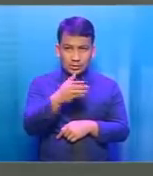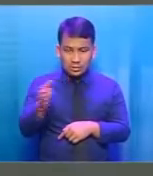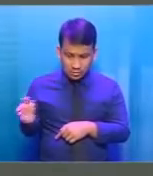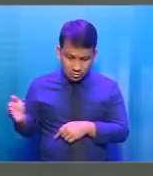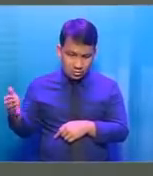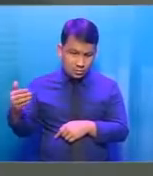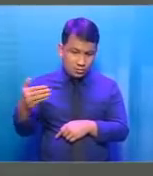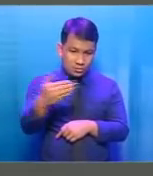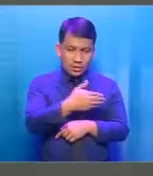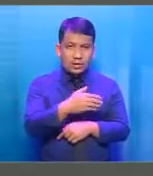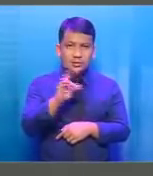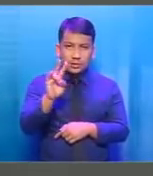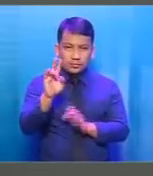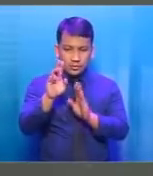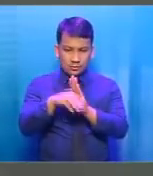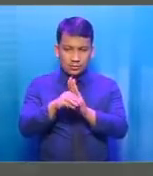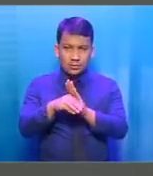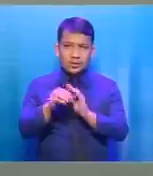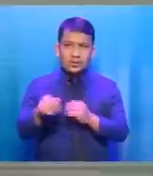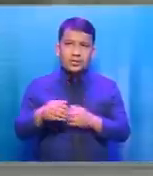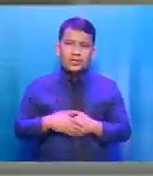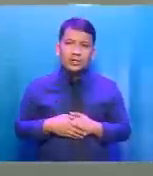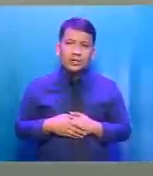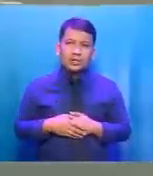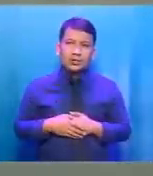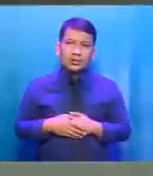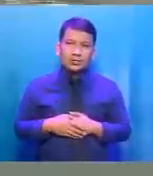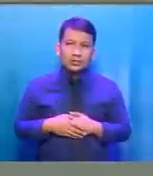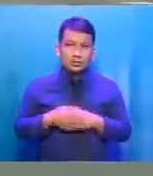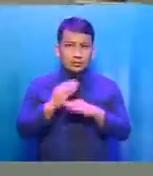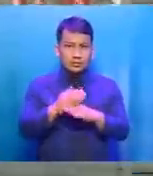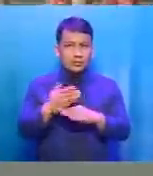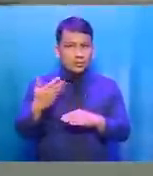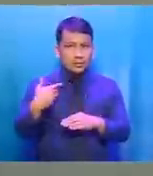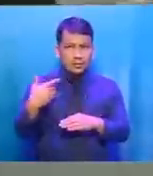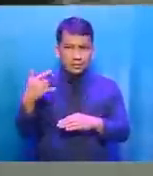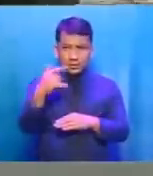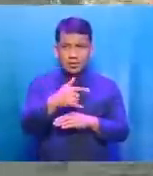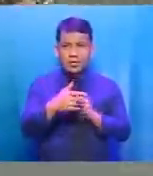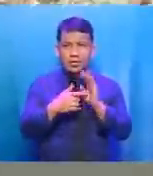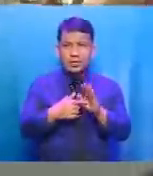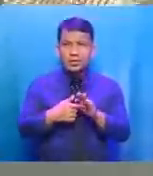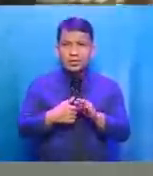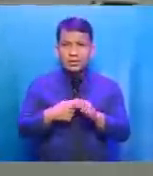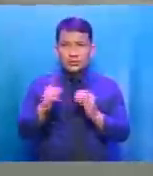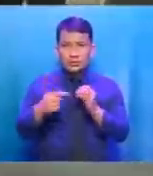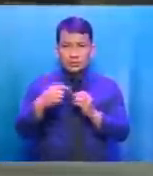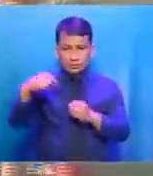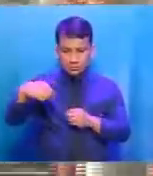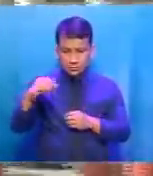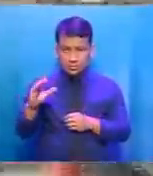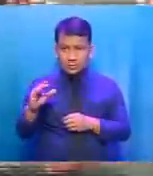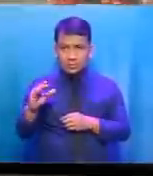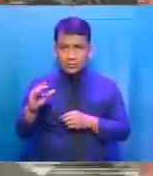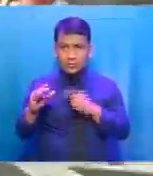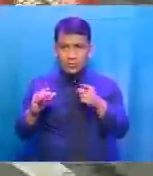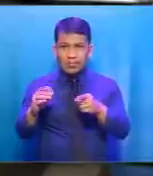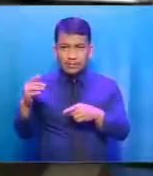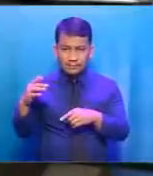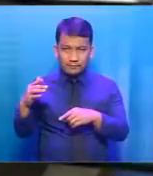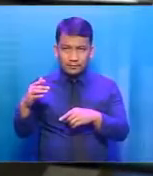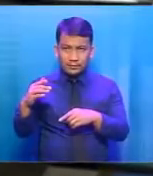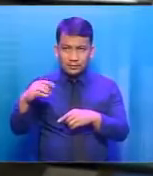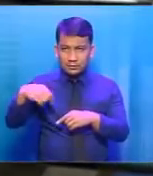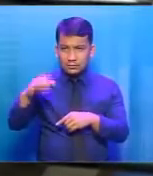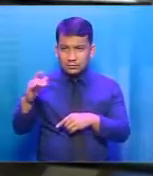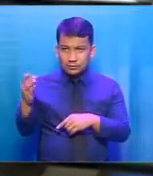dagdag na 7 minuto lang sa aming biyahe. Iwas late sa mga may flight. Halimbawa, Quezon City, Balintawak to the airport,